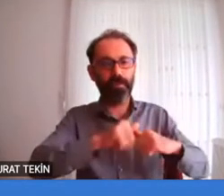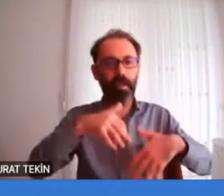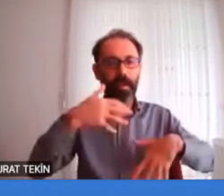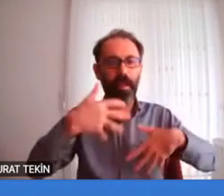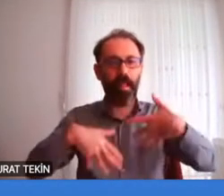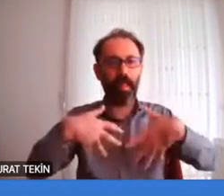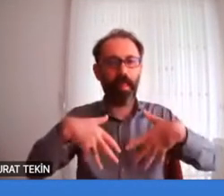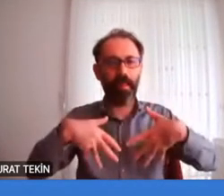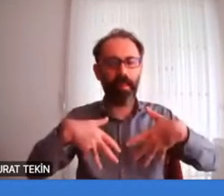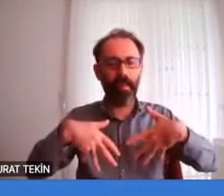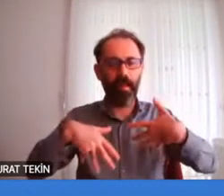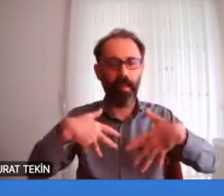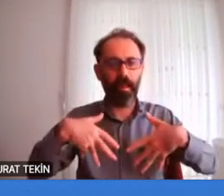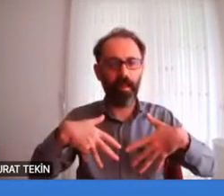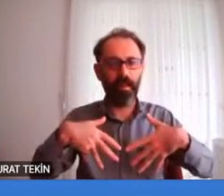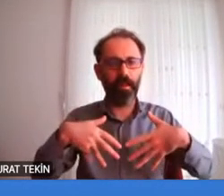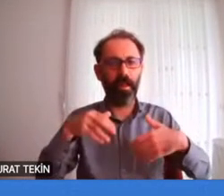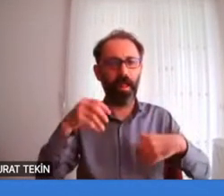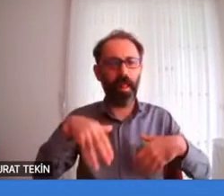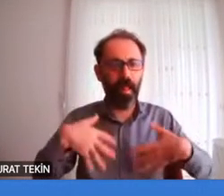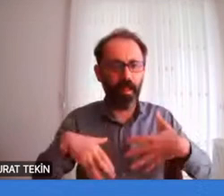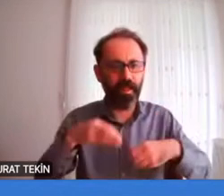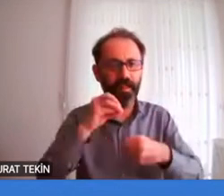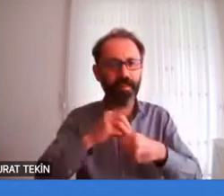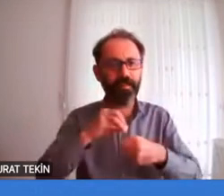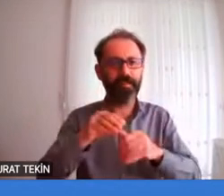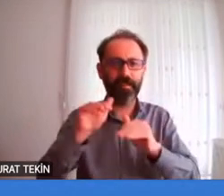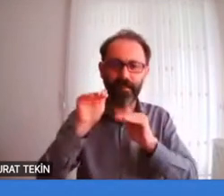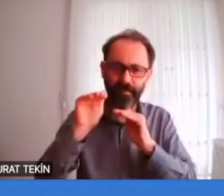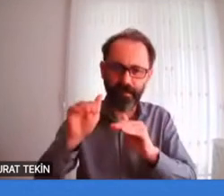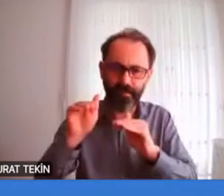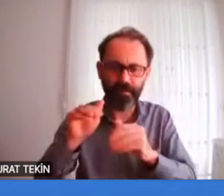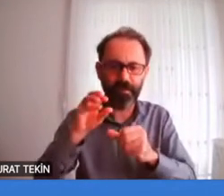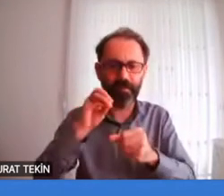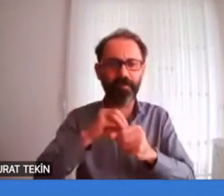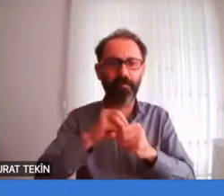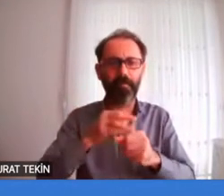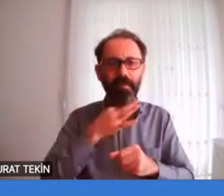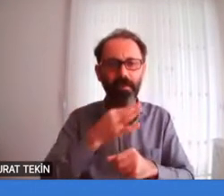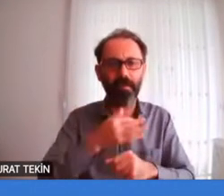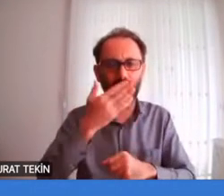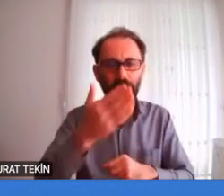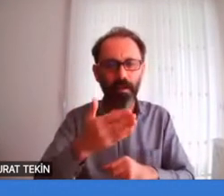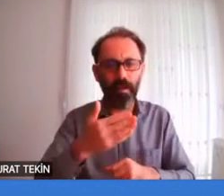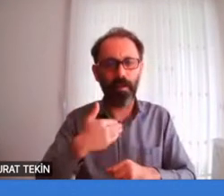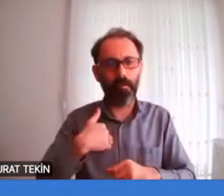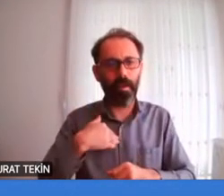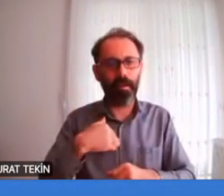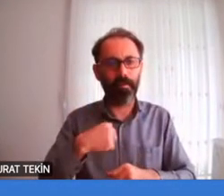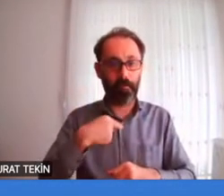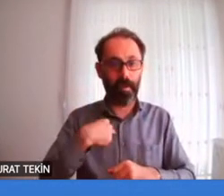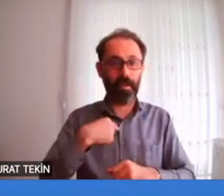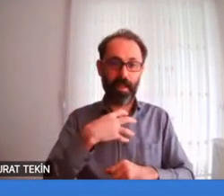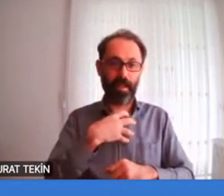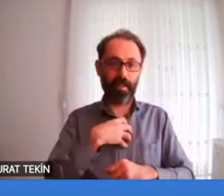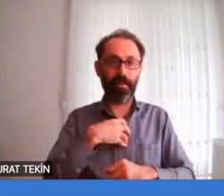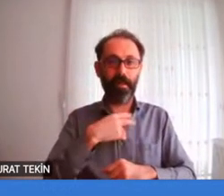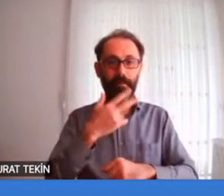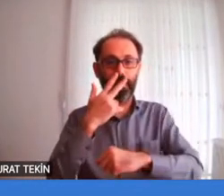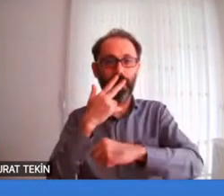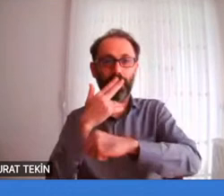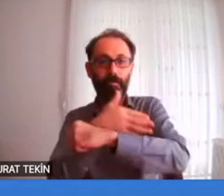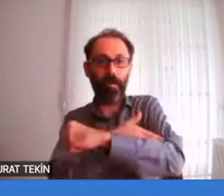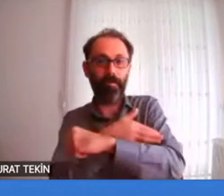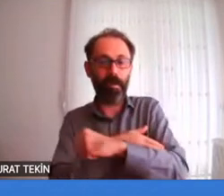ve engelli sporuna bakışçısı bizleri arayırken çok mutlu ediyor. Ben kendim de Samsunluyum zaten. Bu anlamda hem milli